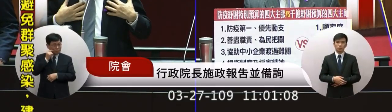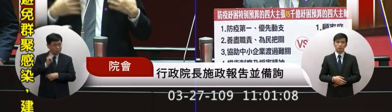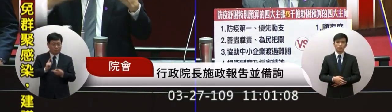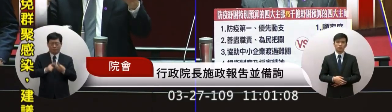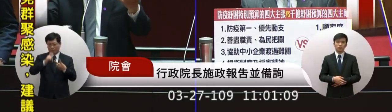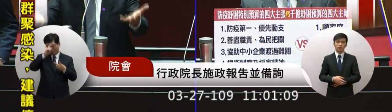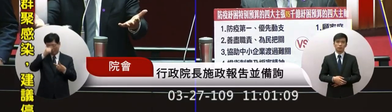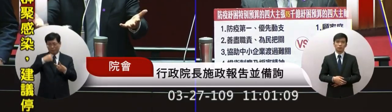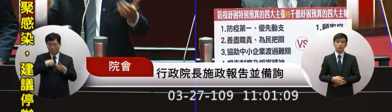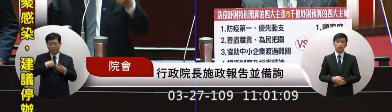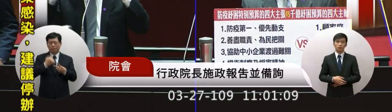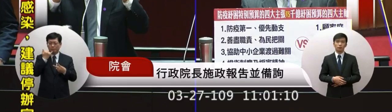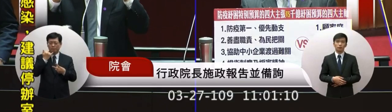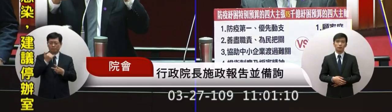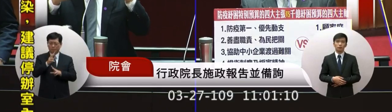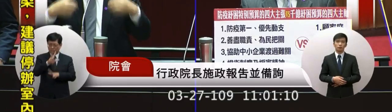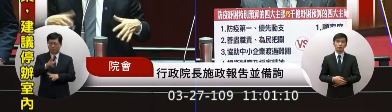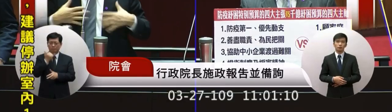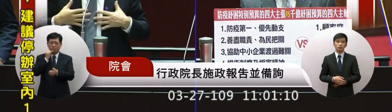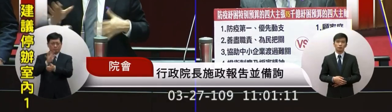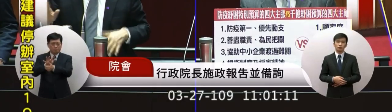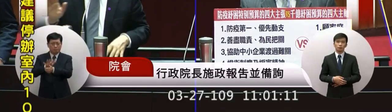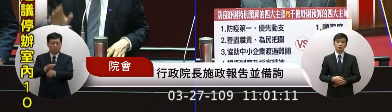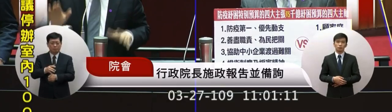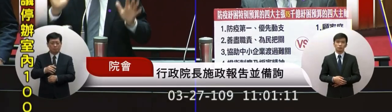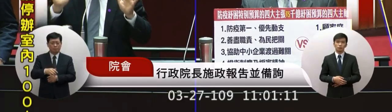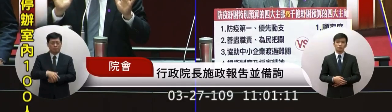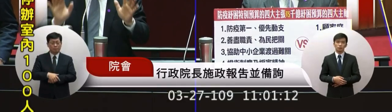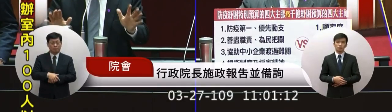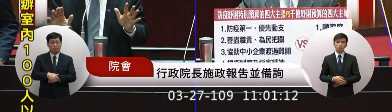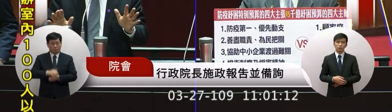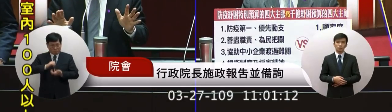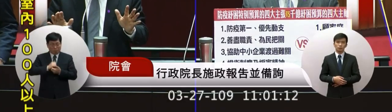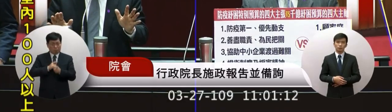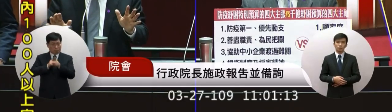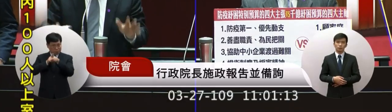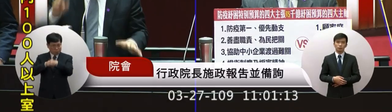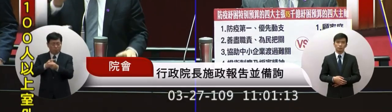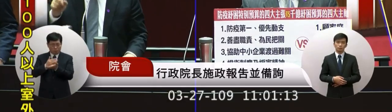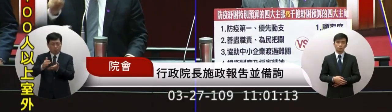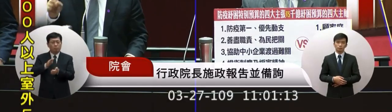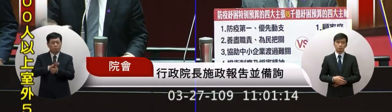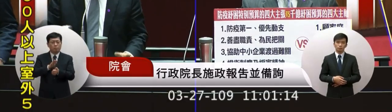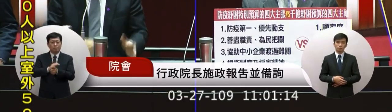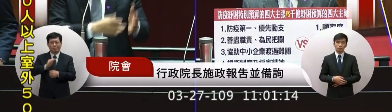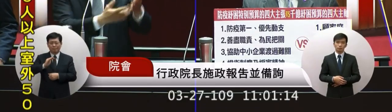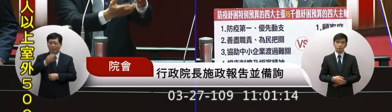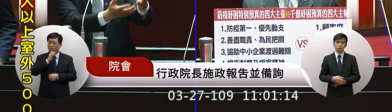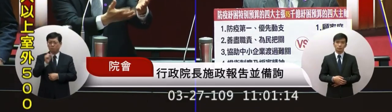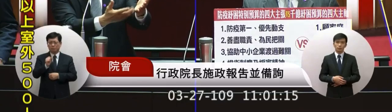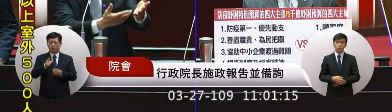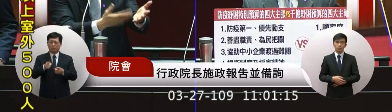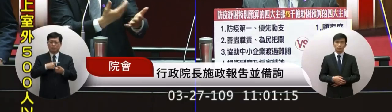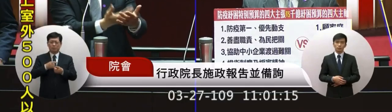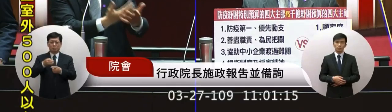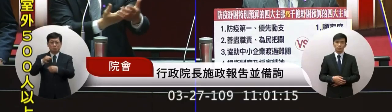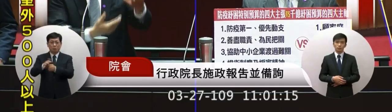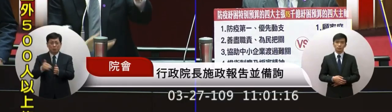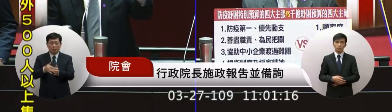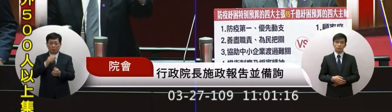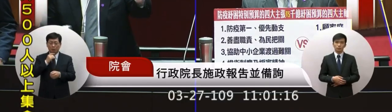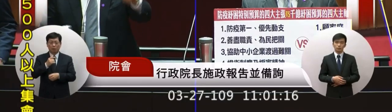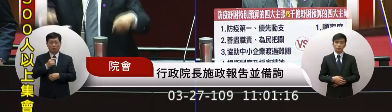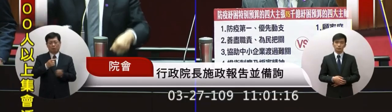希望实际上得到咱绝对要向这个方向做，但唔能做个。去，